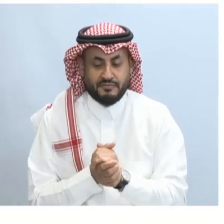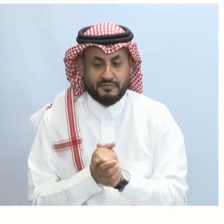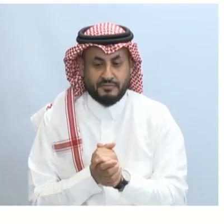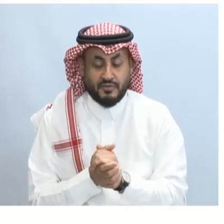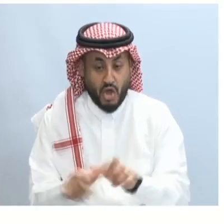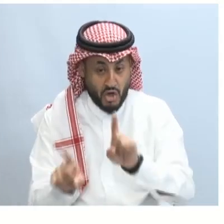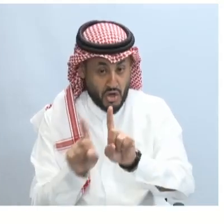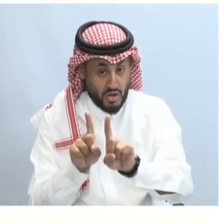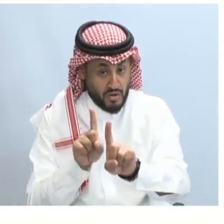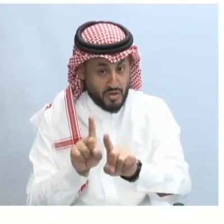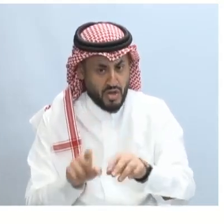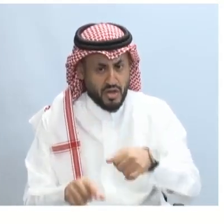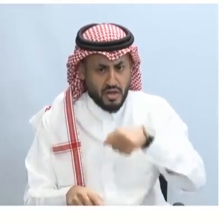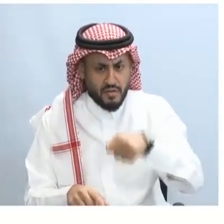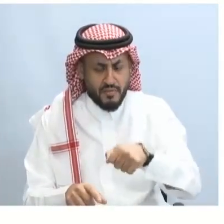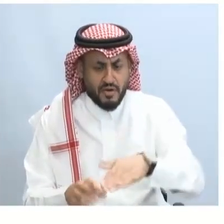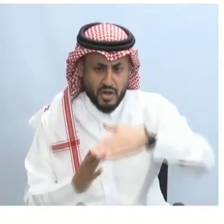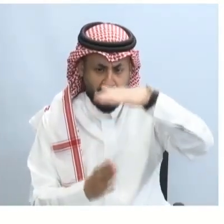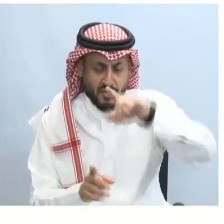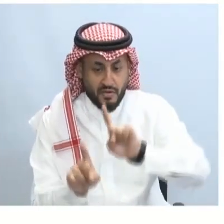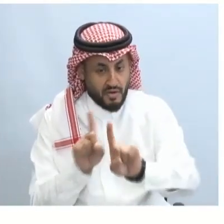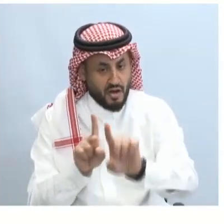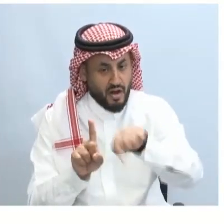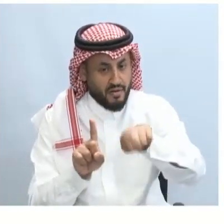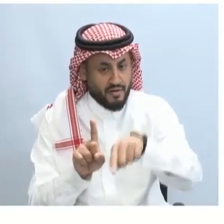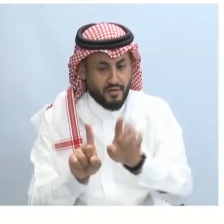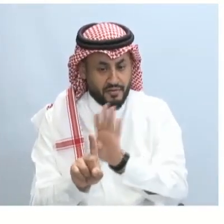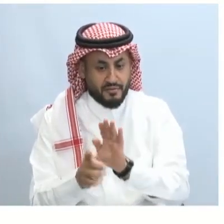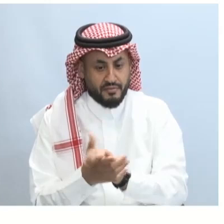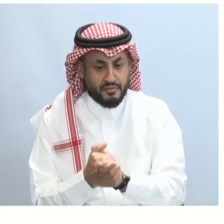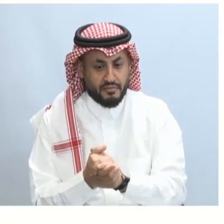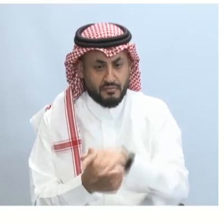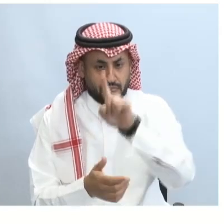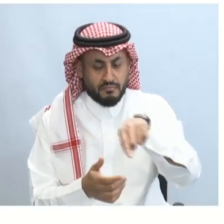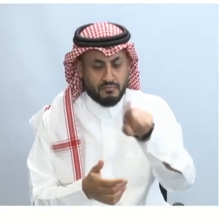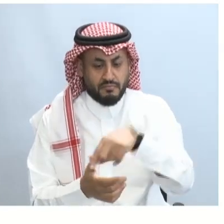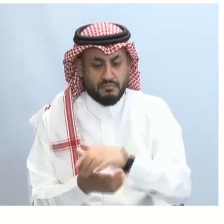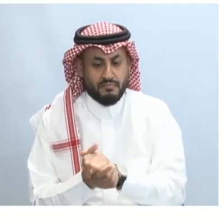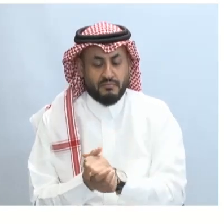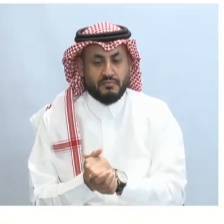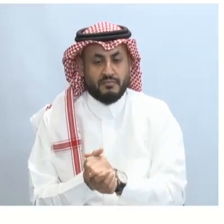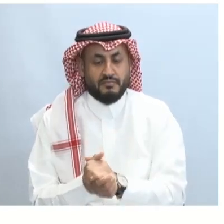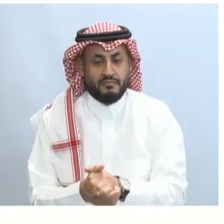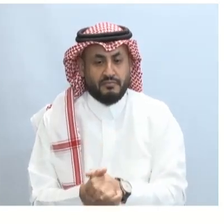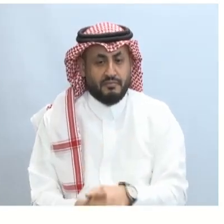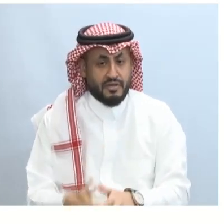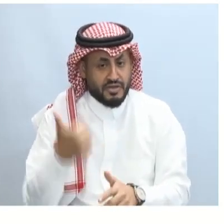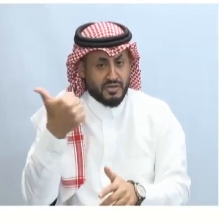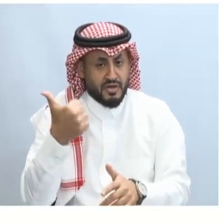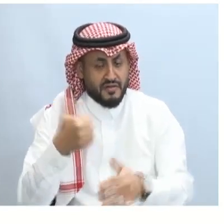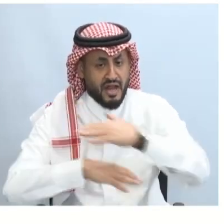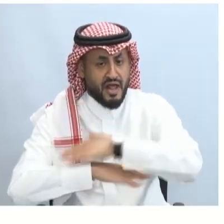اتقدم على من هو اكبر مني هذا كلام غير صحيح والادب السادس من